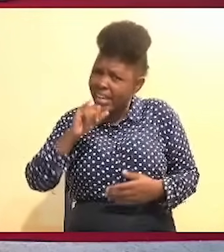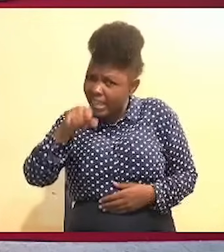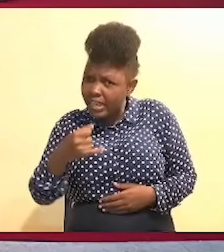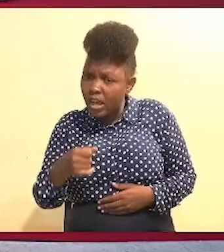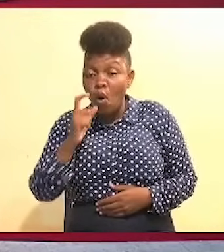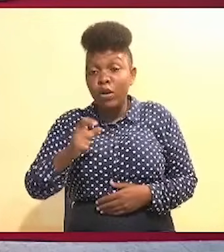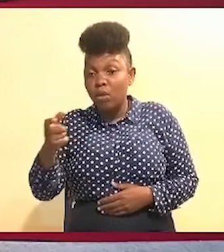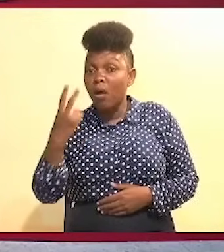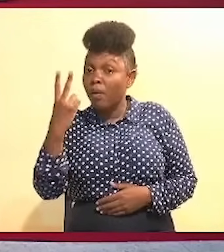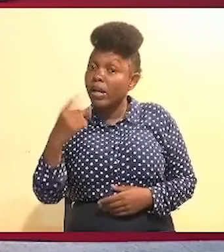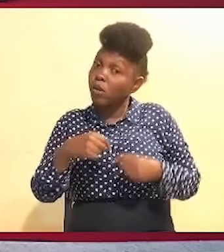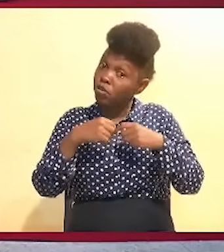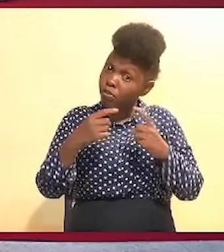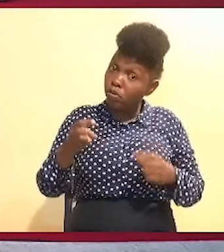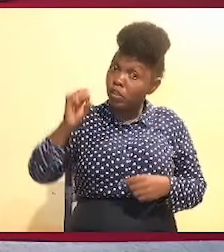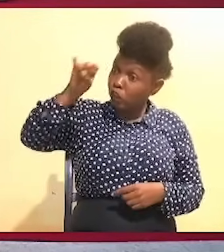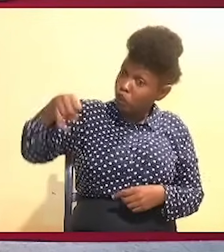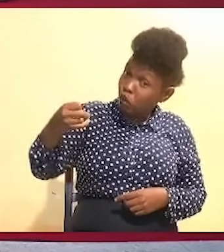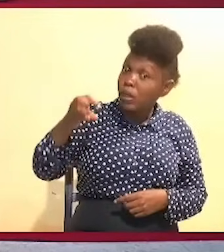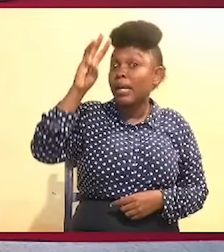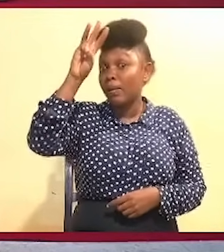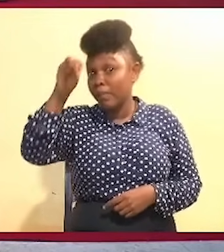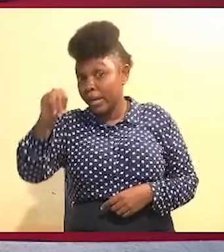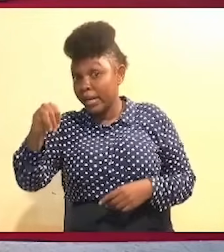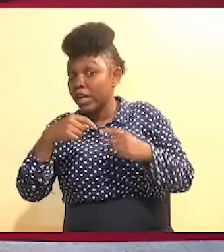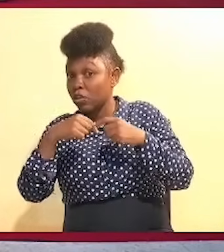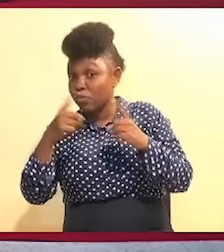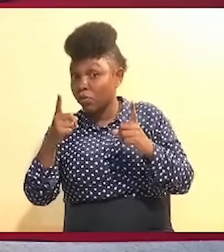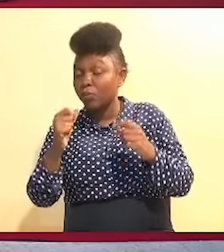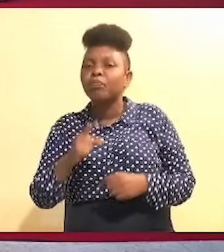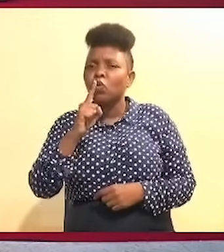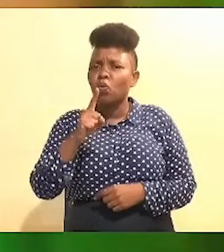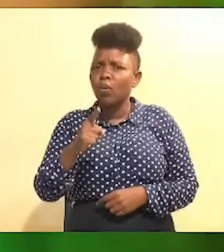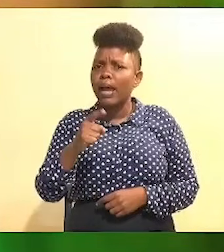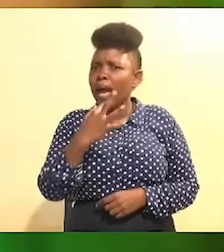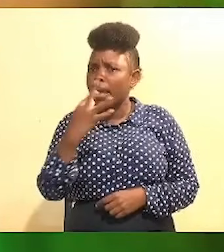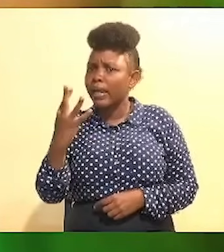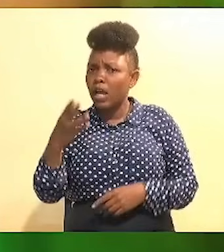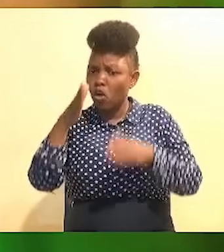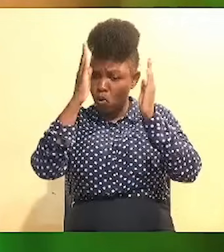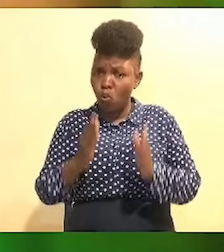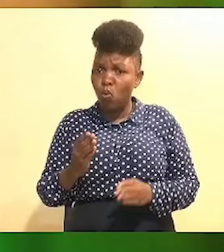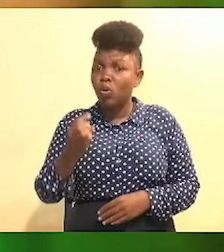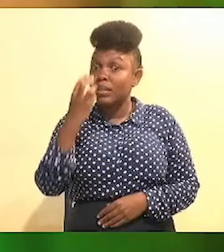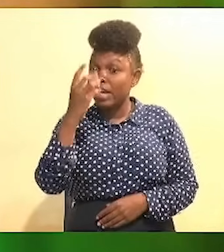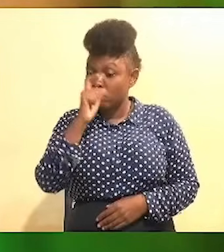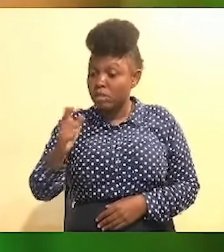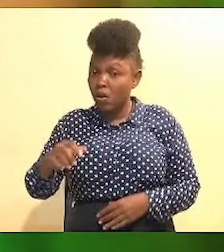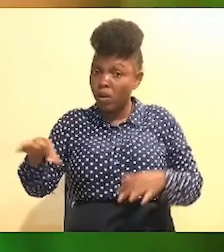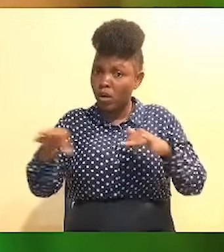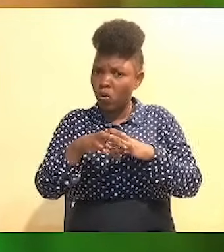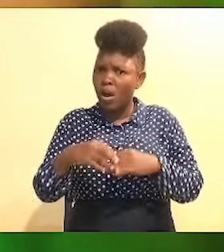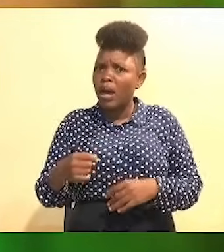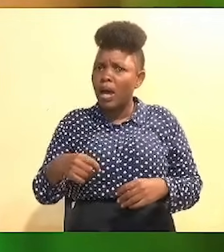hawa wawili akina John na Mary wanatofauti. Sasa sikiliza hii. Kuna aina kuu tatu za wanandoa. Lazima hizi uzielewe. Wa